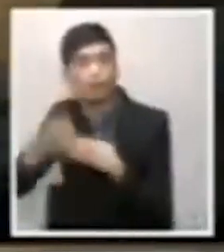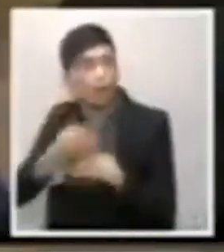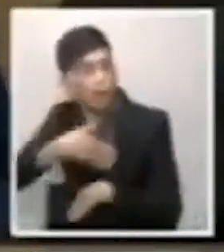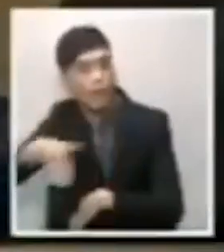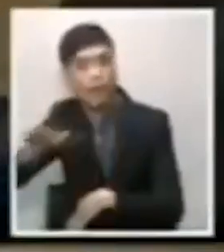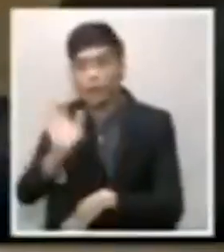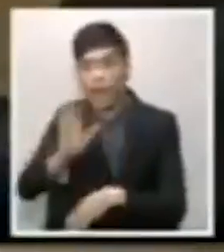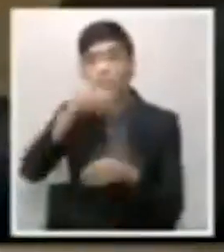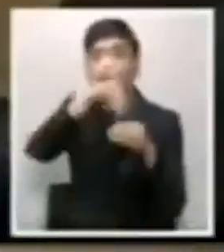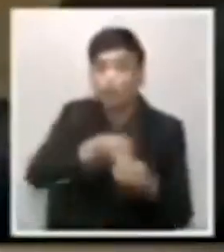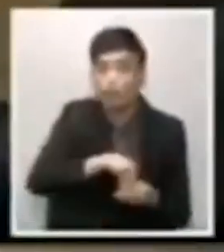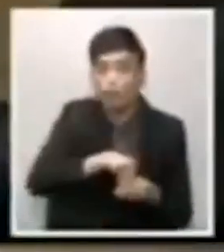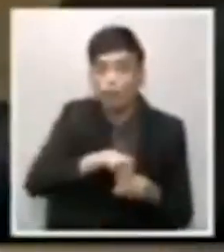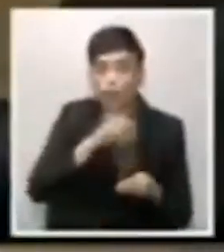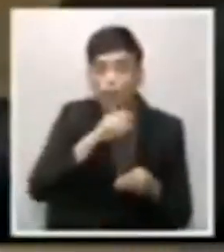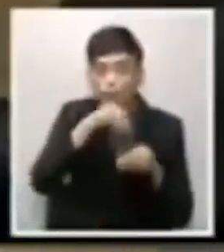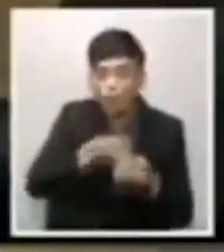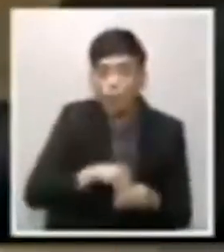แห่งนี้ให้สวยงาม